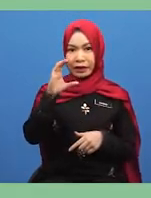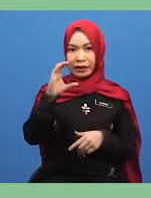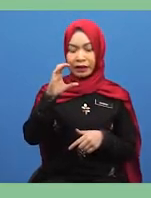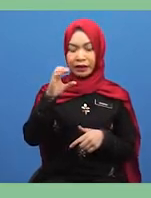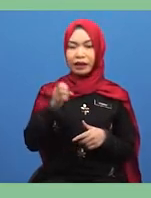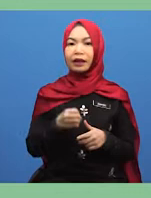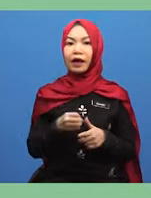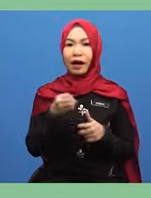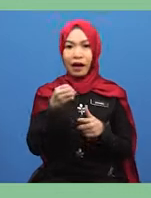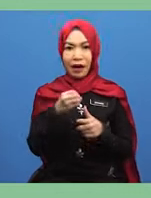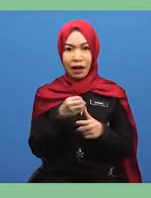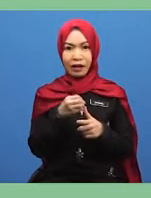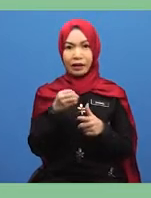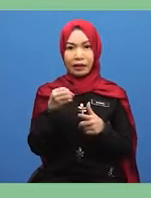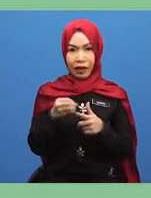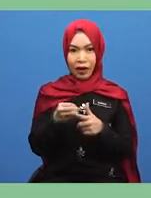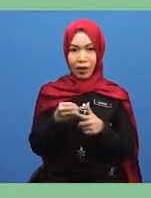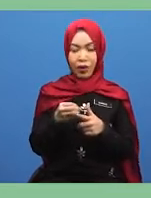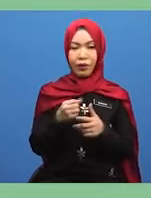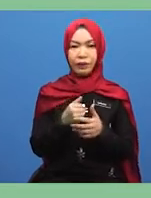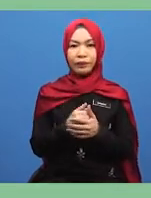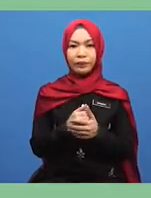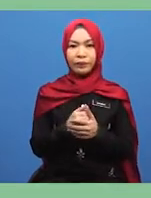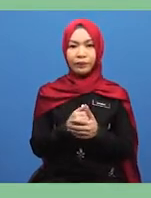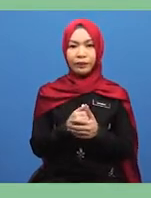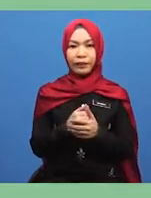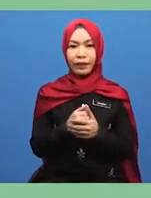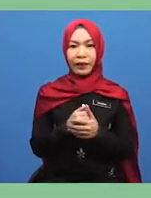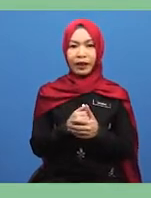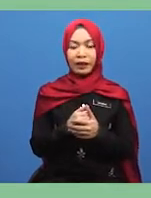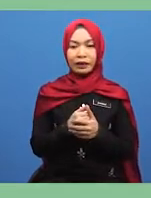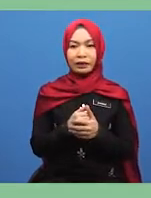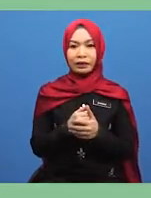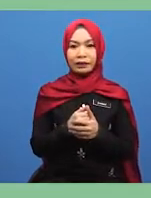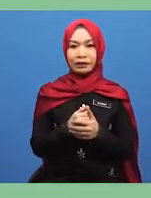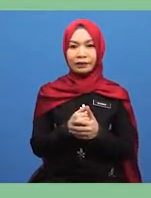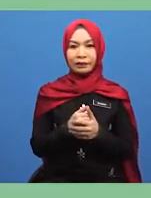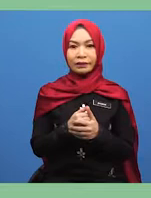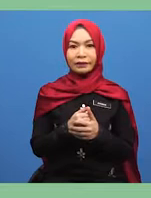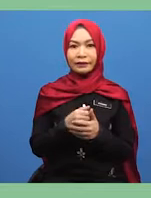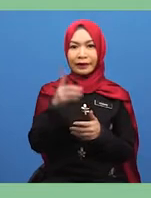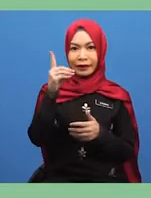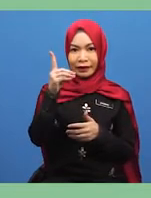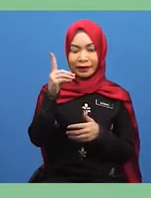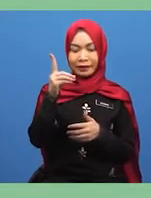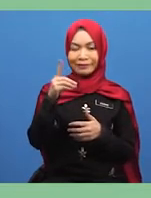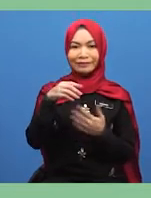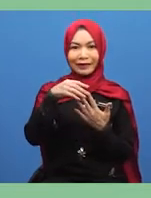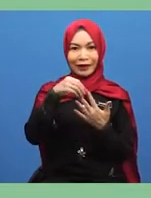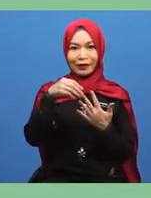C. RM terlebih nilai dan harga ekspor Malaysia menjadi lebih murah. Dan